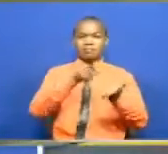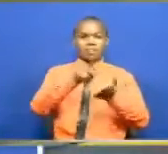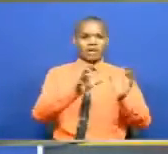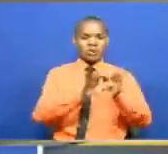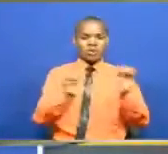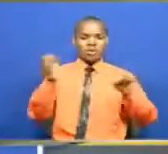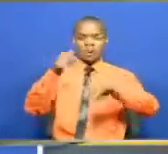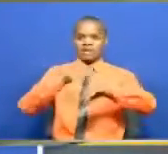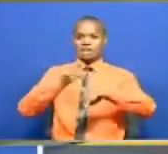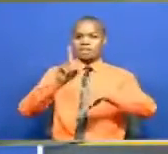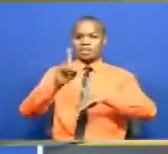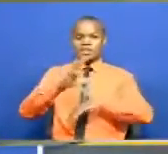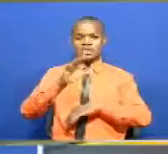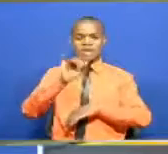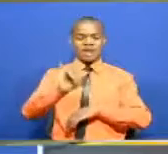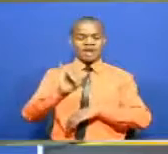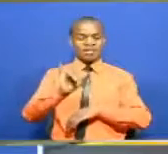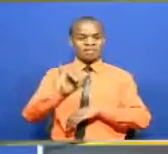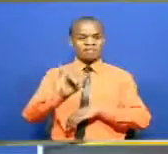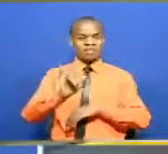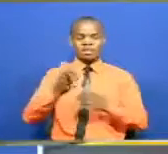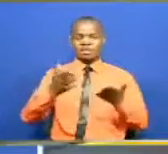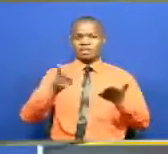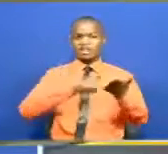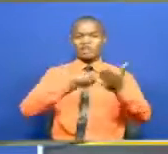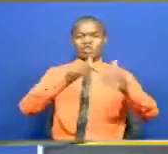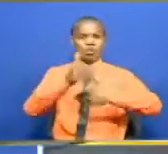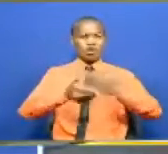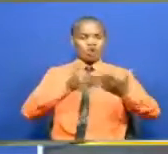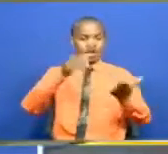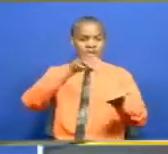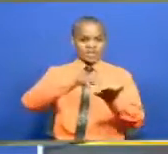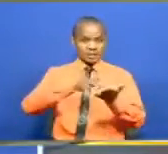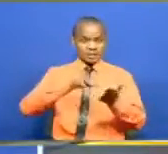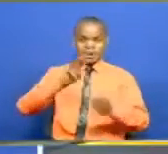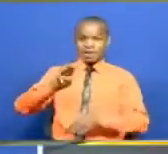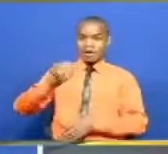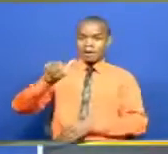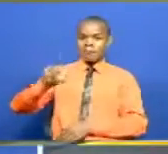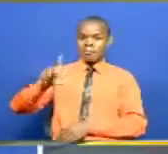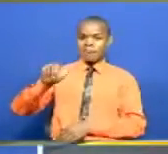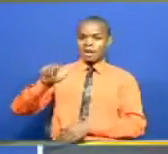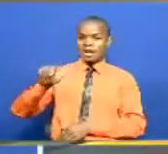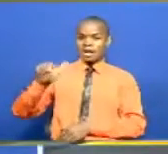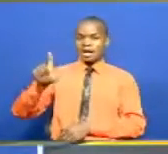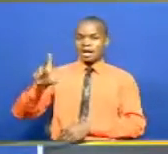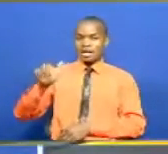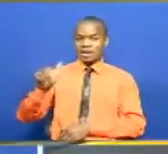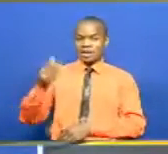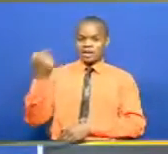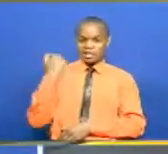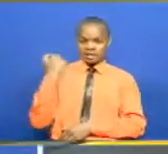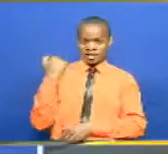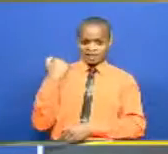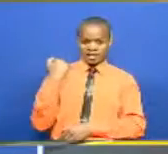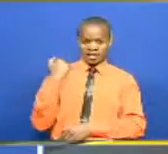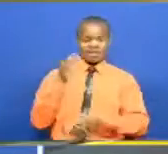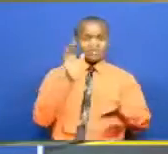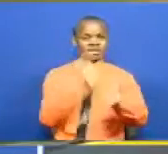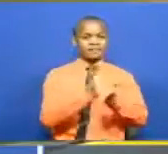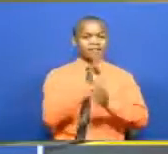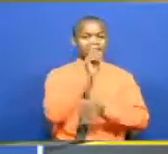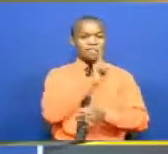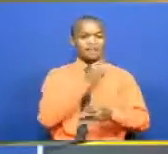ya umma kufutilia mbali mashtaka dhidi yake. Malala aliyekamatwa jana amesema hatakubali kuhujumiwa wala kushurutishwa, akidai